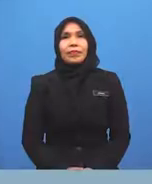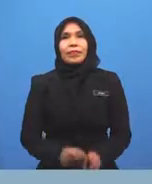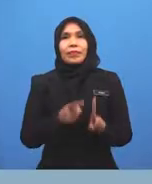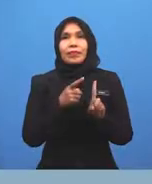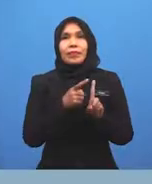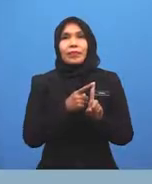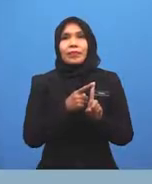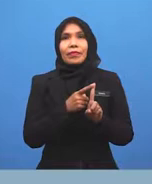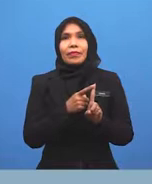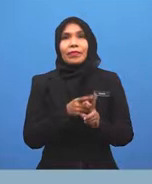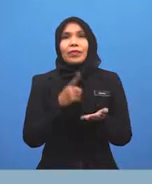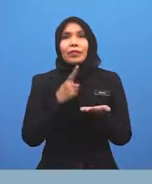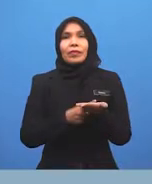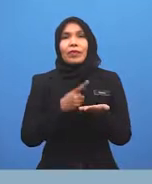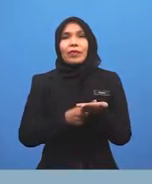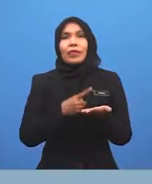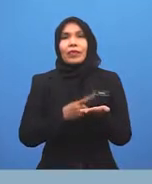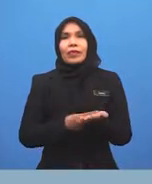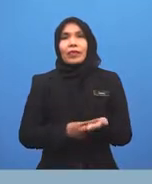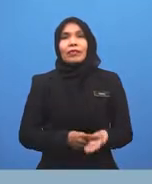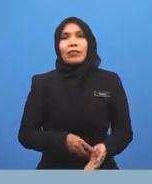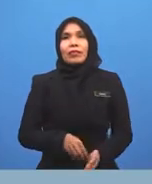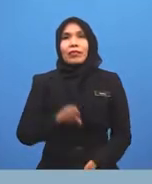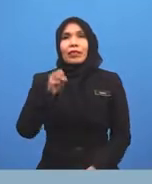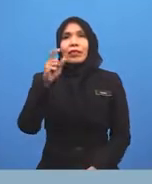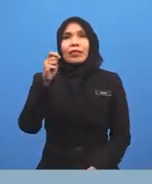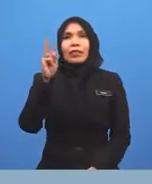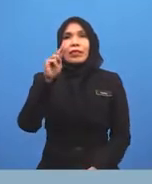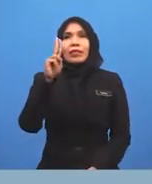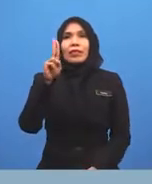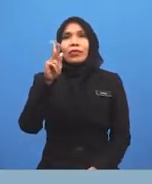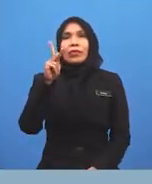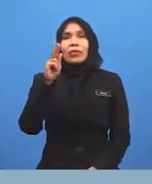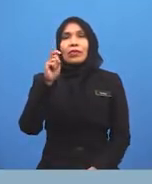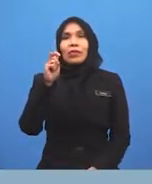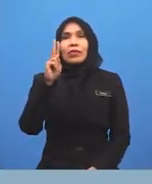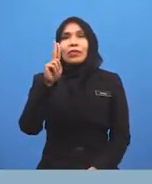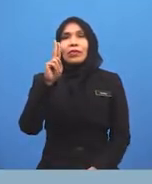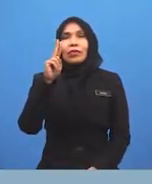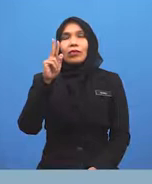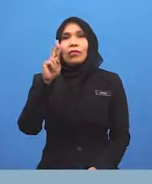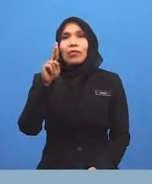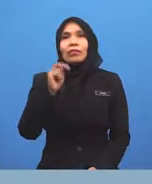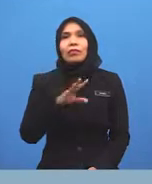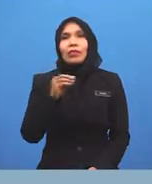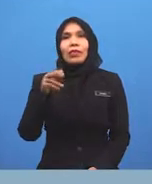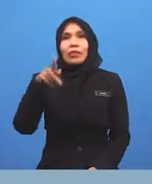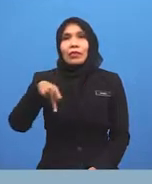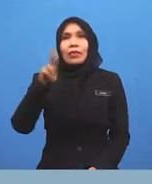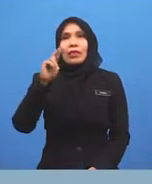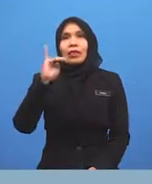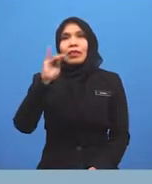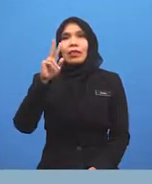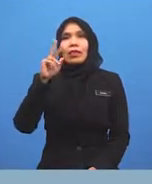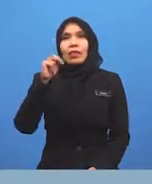pertama, membincangkan struktur dan prinsip penjana arus terus. Yang kedua, membincangkan